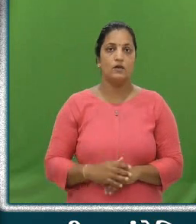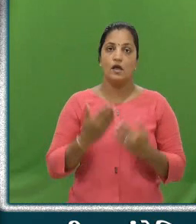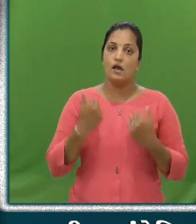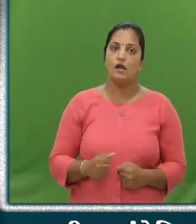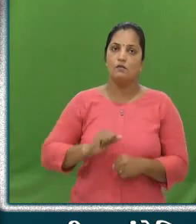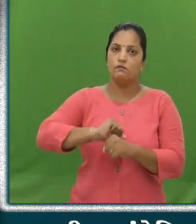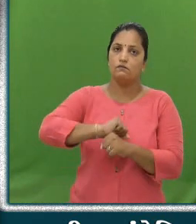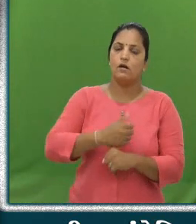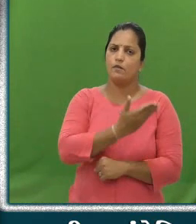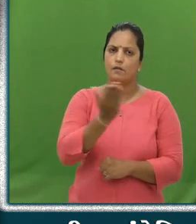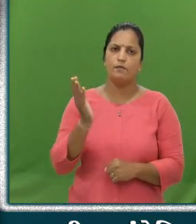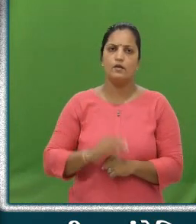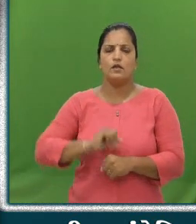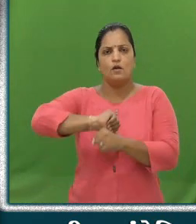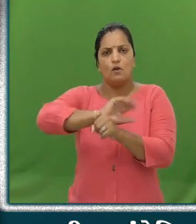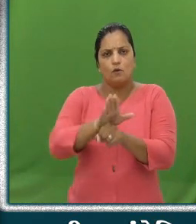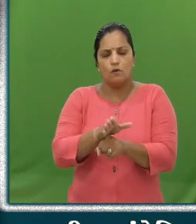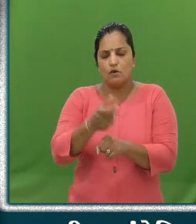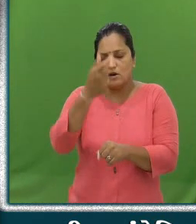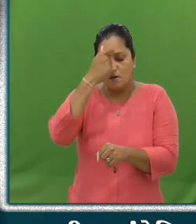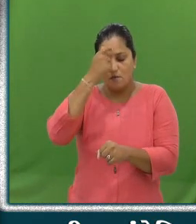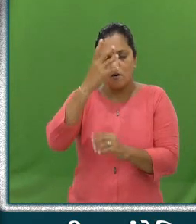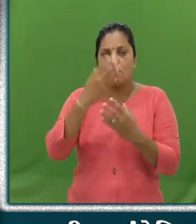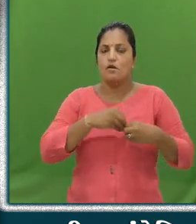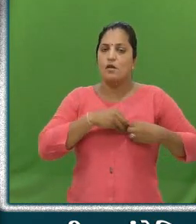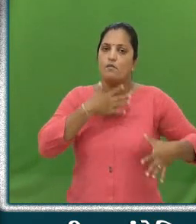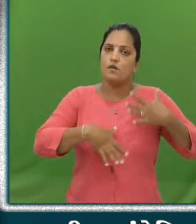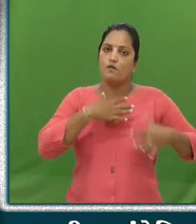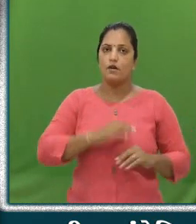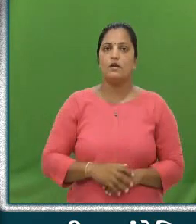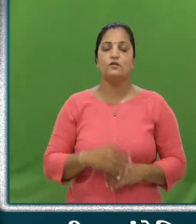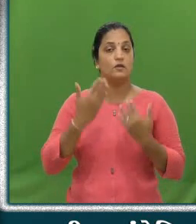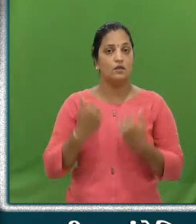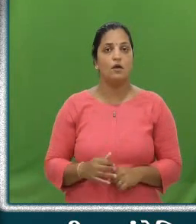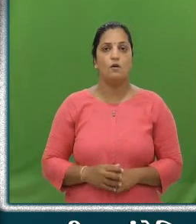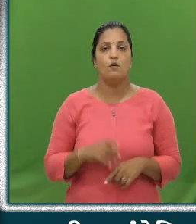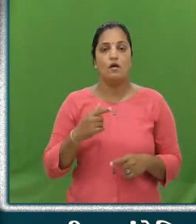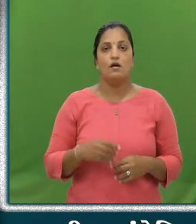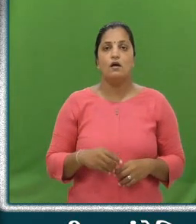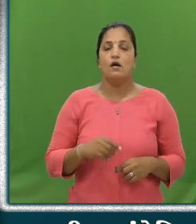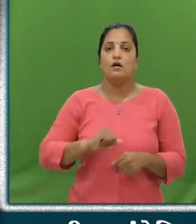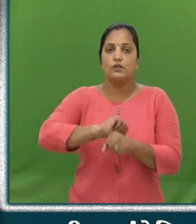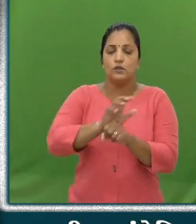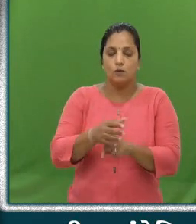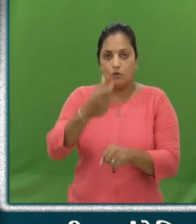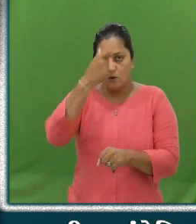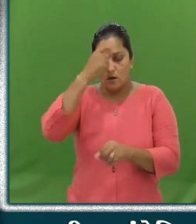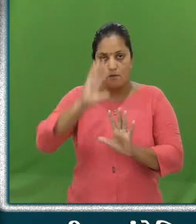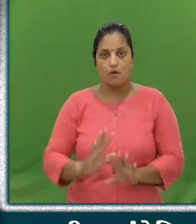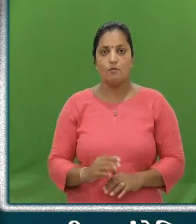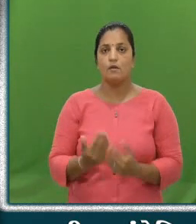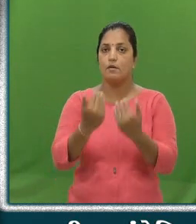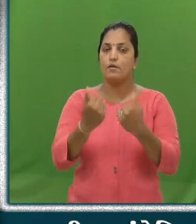કે હાલ આપણે સૌ કોરોના નામની મહામારીથી પીડાઈ રહેલા છીએ તો આ જે કોરોના નામની મહામારીથી